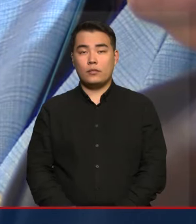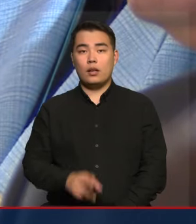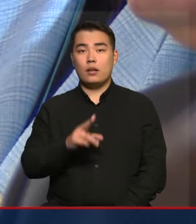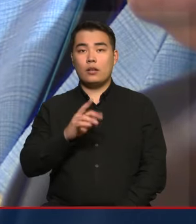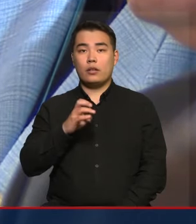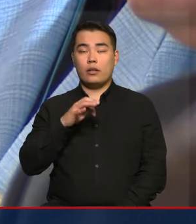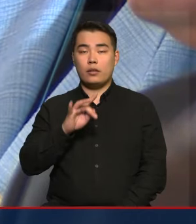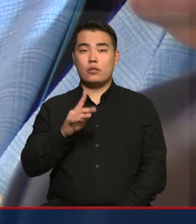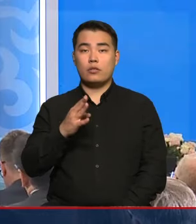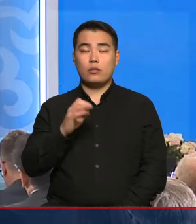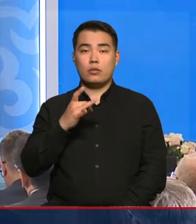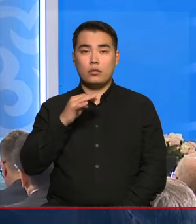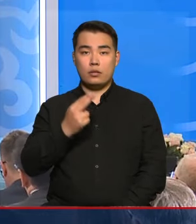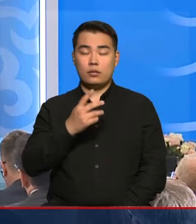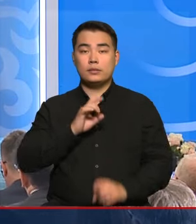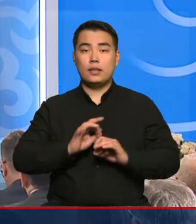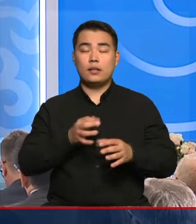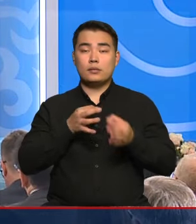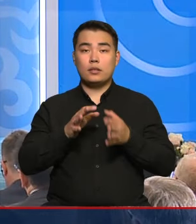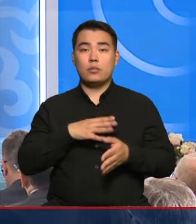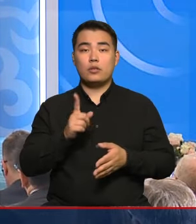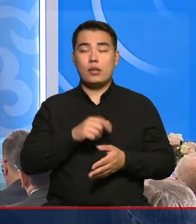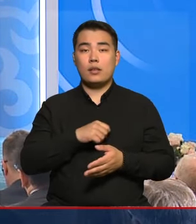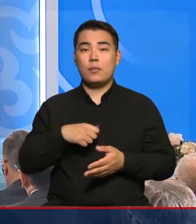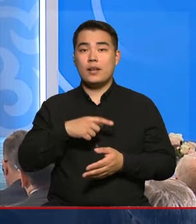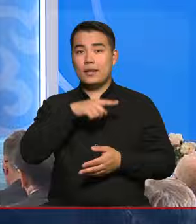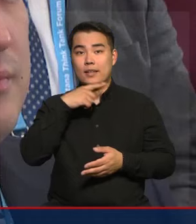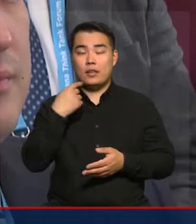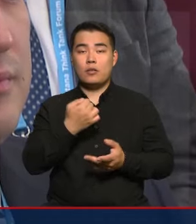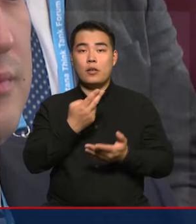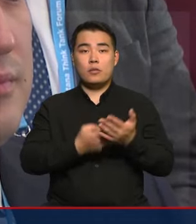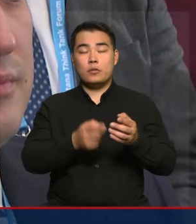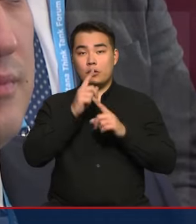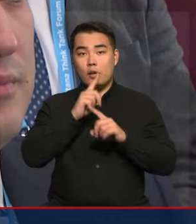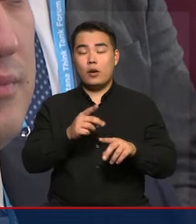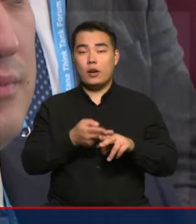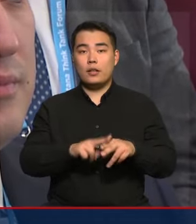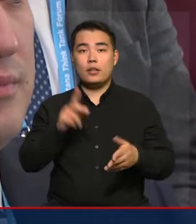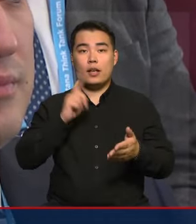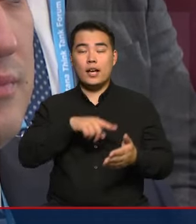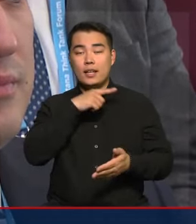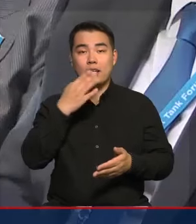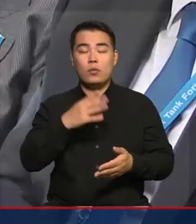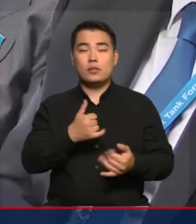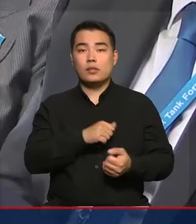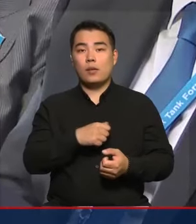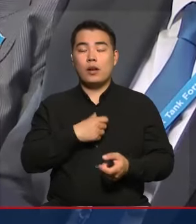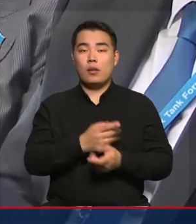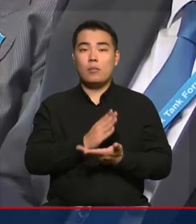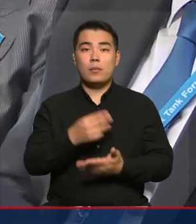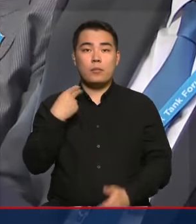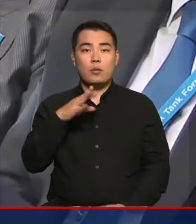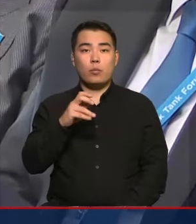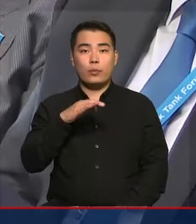Канцлер Шольцпен келіссөз барысында айтқанымдай, Ресейдің әскери тұрғыдан жеңілмейтіні анық. Бұл Ресейдің әскери әлеуеті. Президент Путин